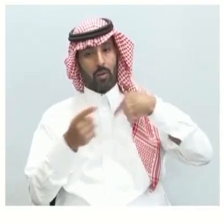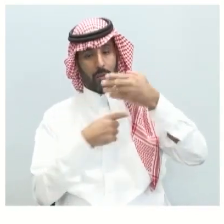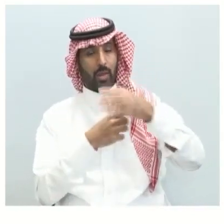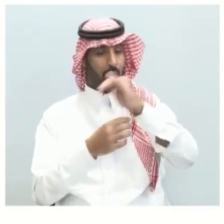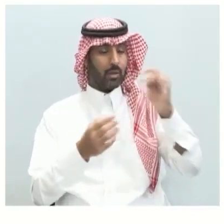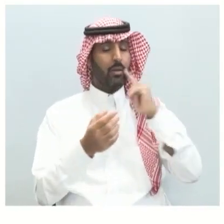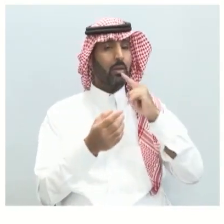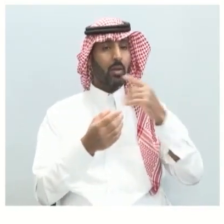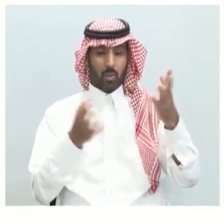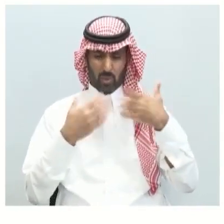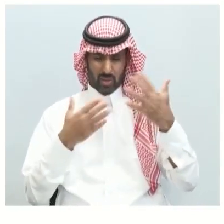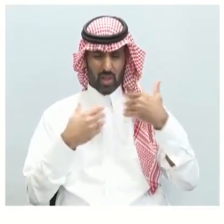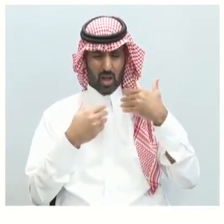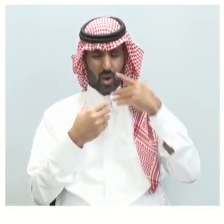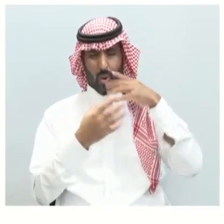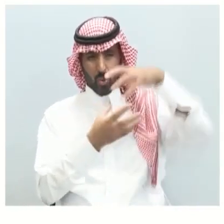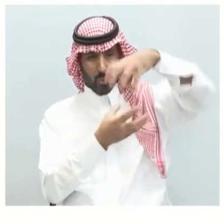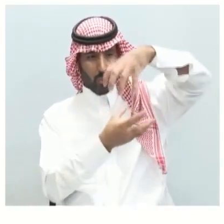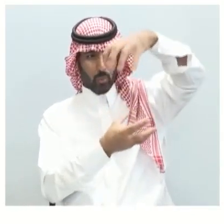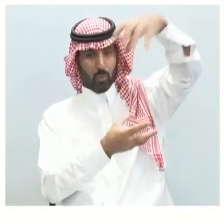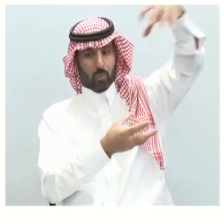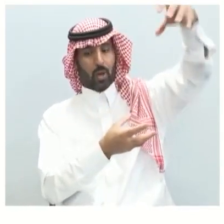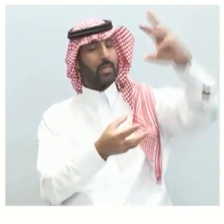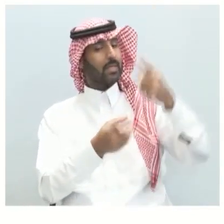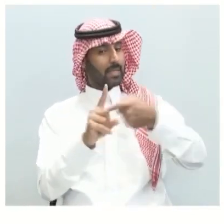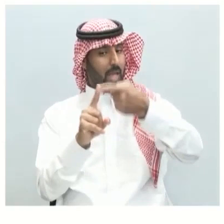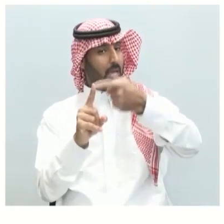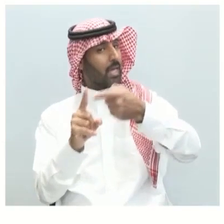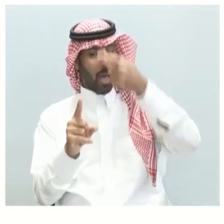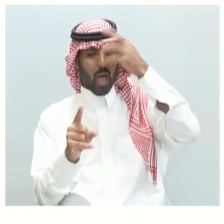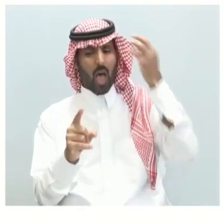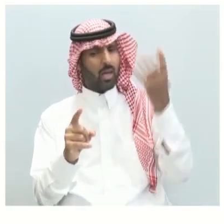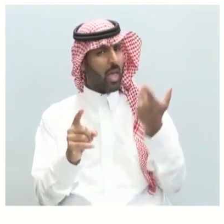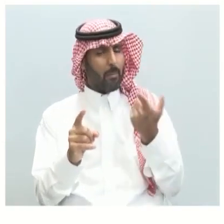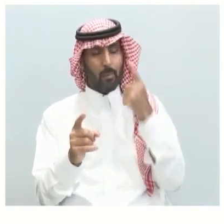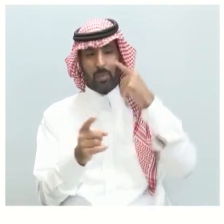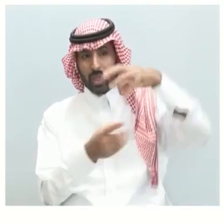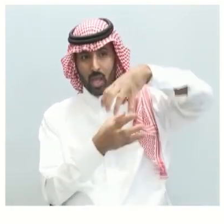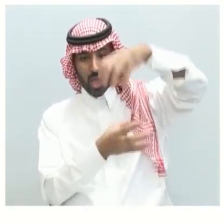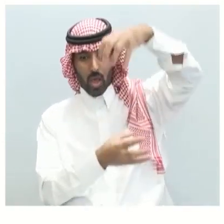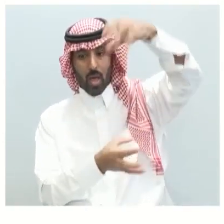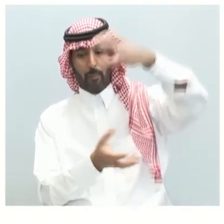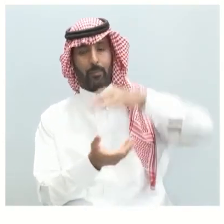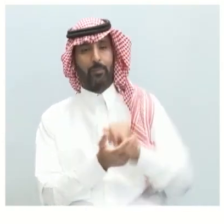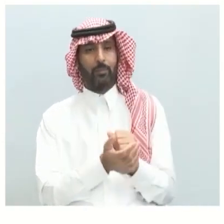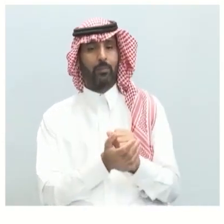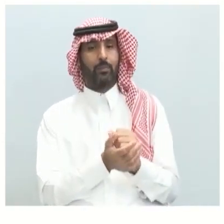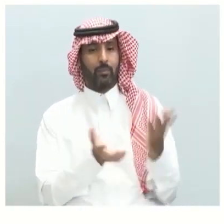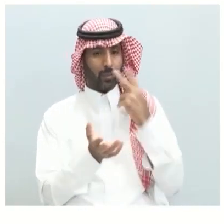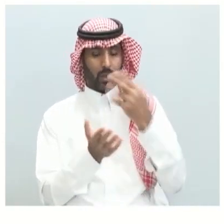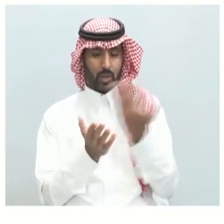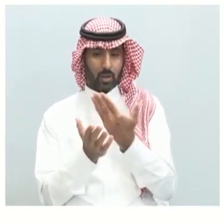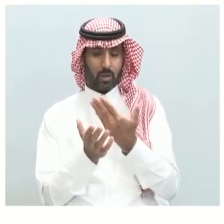هو المقصود ببالون الطقس انظر ماذا تعني هذه الصوره وماذا تعرف عنها بالون الطقس الان